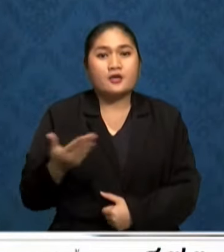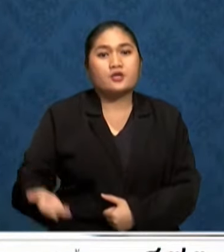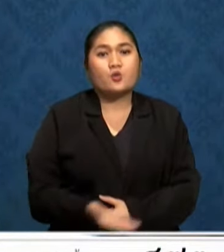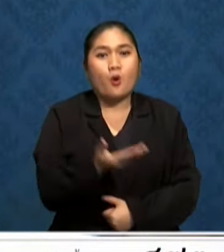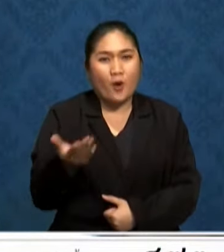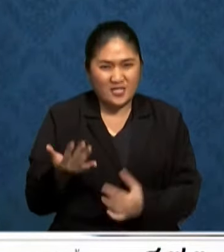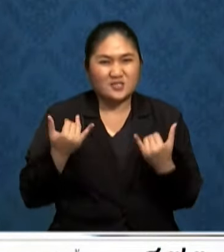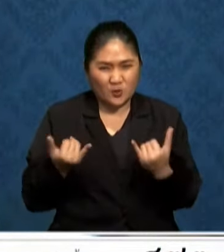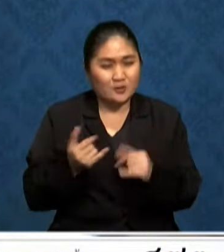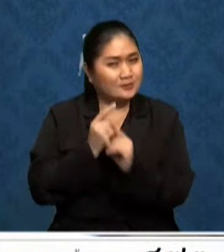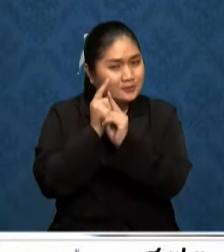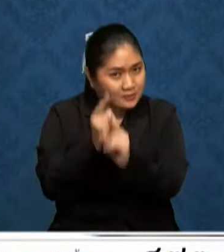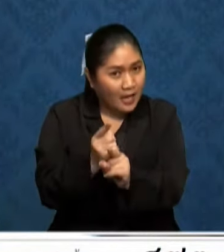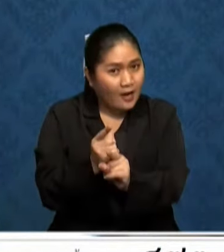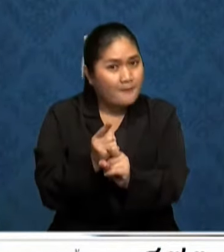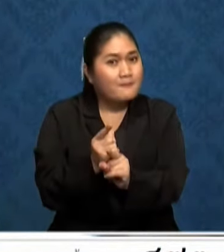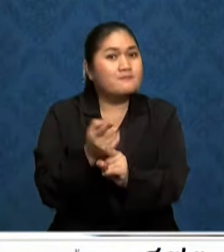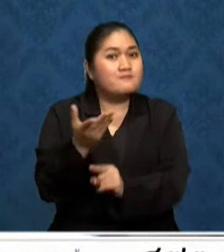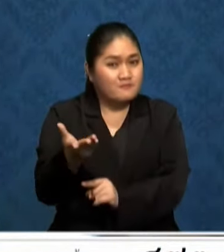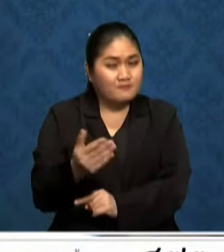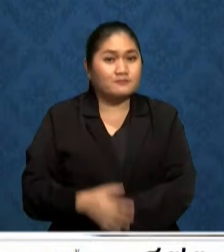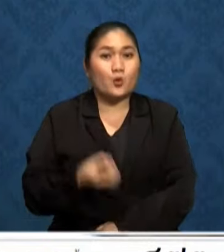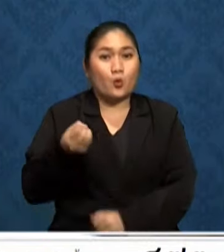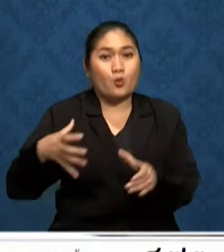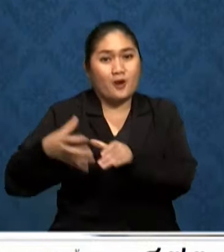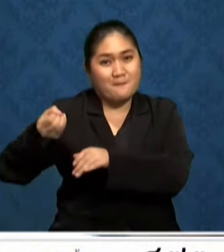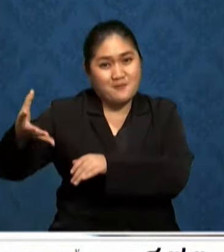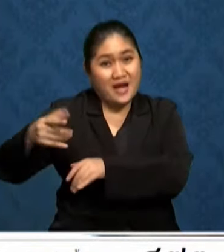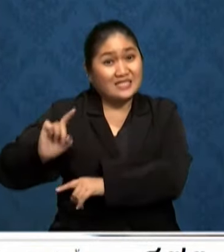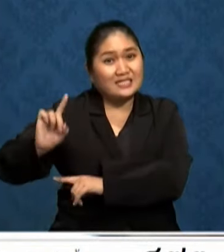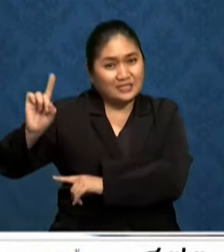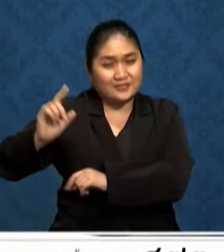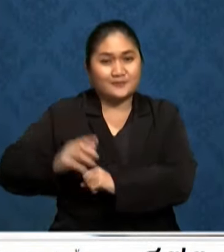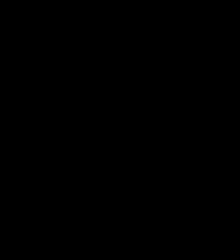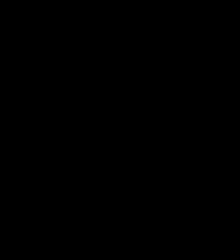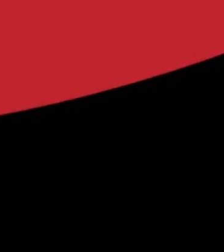ี้ควจะยืนพื้นแล้วก็ยืนยหลกการเรองของกฤษการเสียงขางมากหนึ่ฉัครับขอบคุครัทานมาด้าน